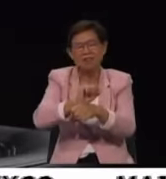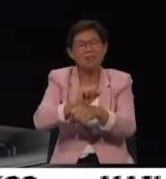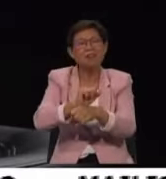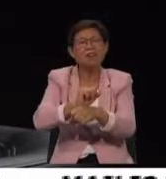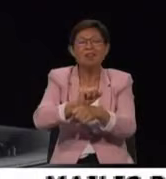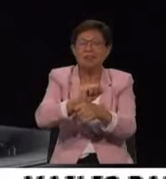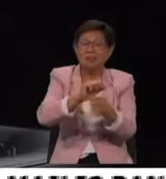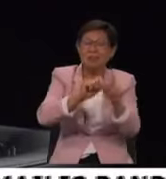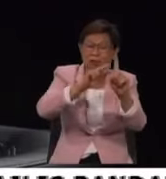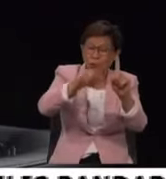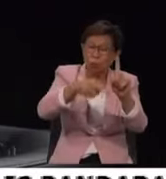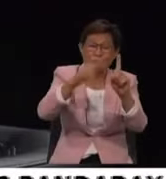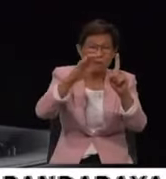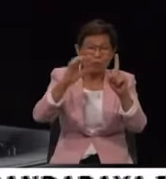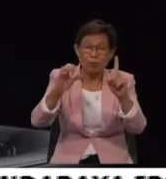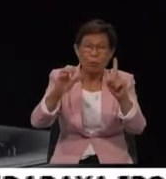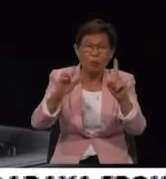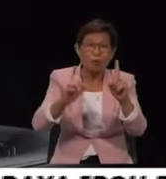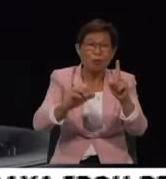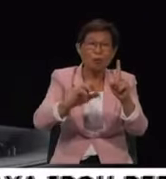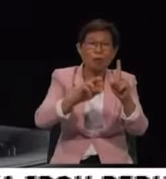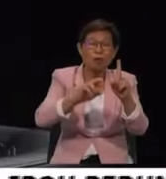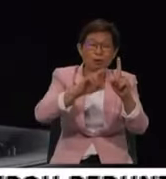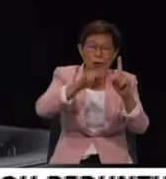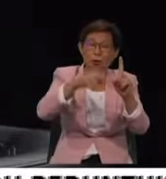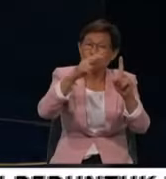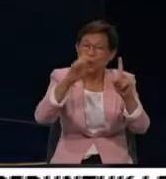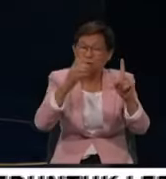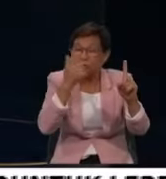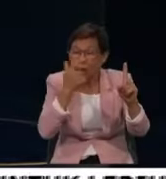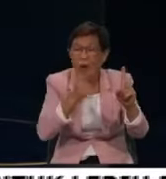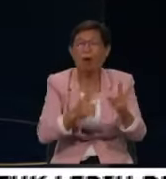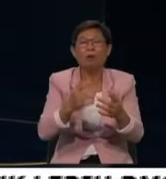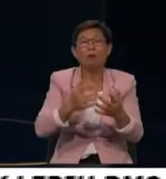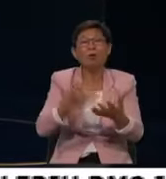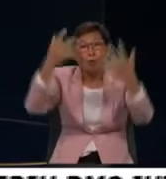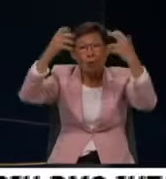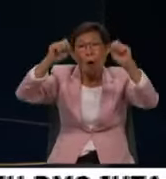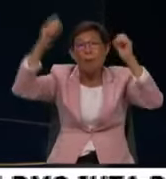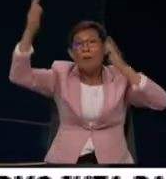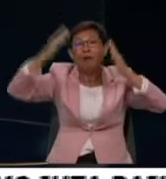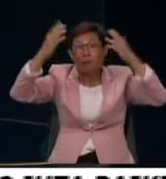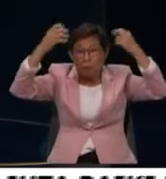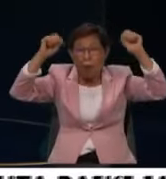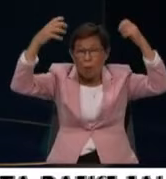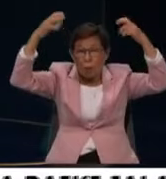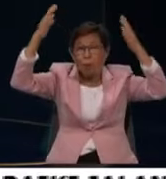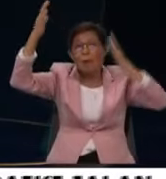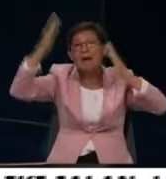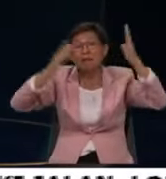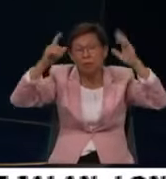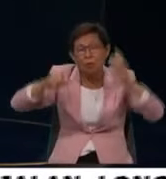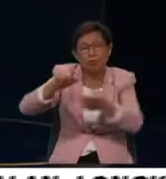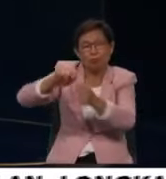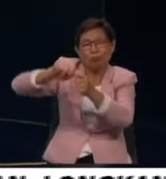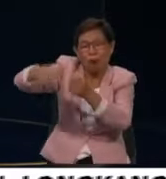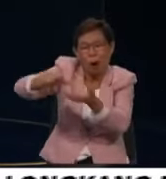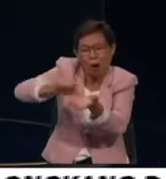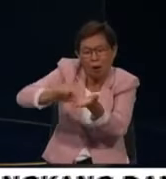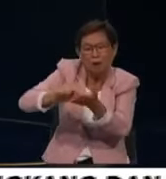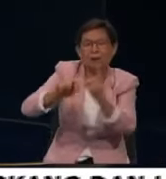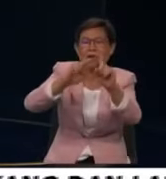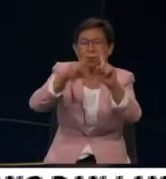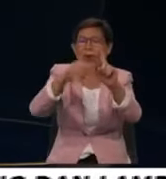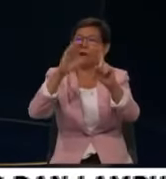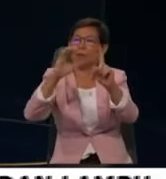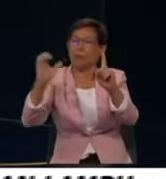majikan di di Malaysia perlu memberi lebih daripada 1200. Dalam keadaan seperti ini, saya rasa a lebih adil kita menaikkan